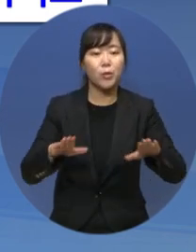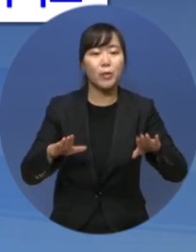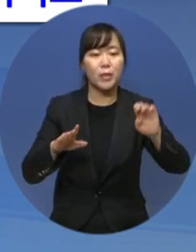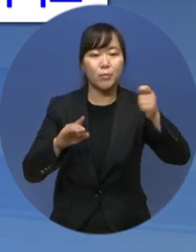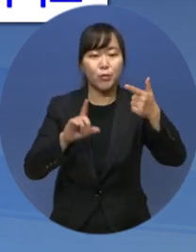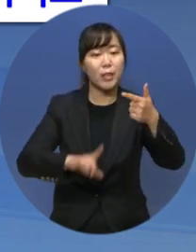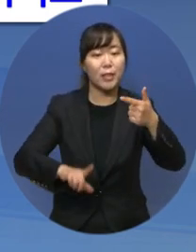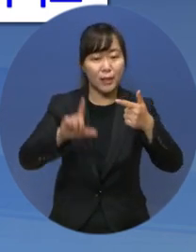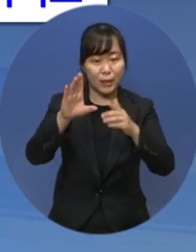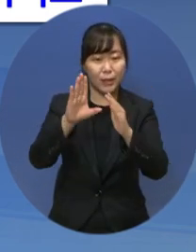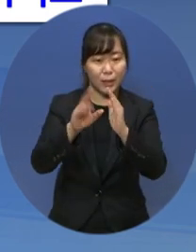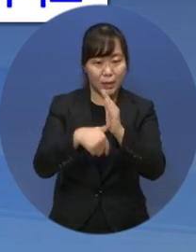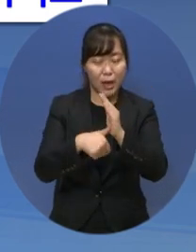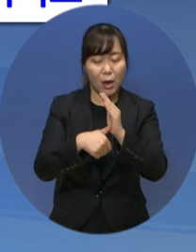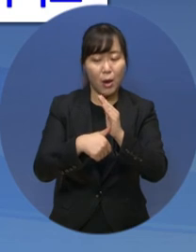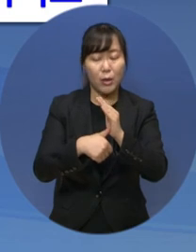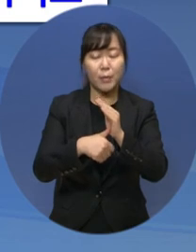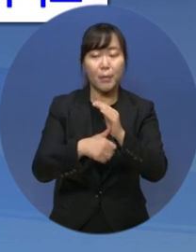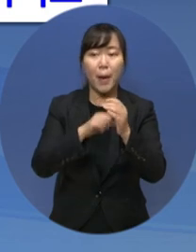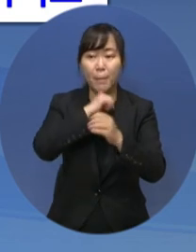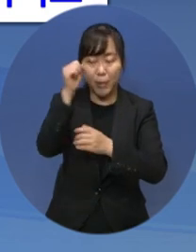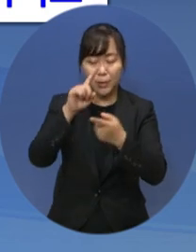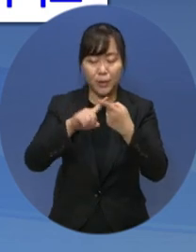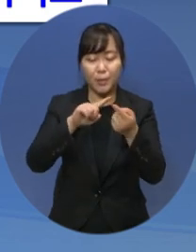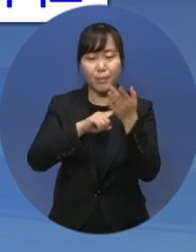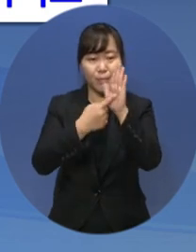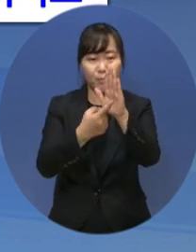16일 초록여행 누리집에서 확인할 수 있습니다.